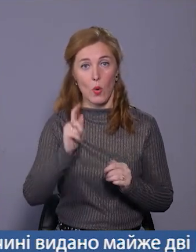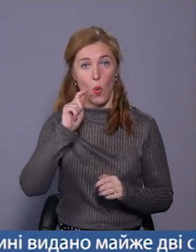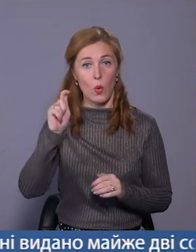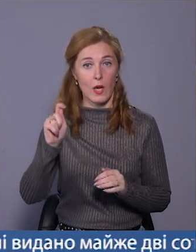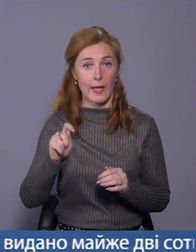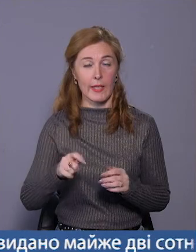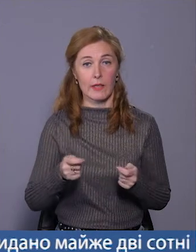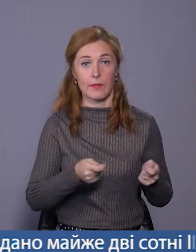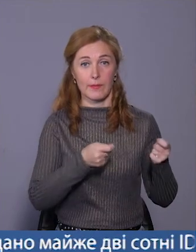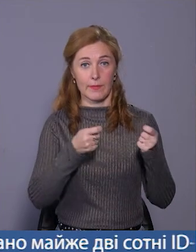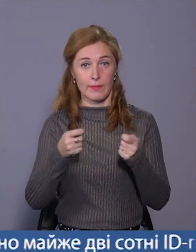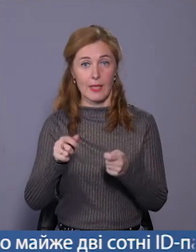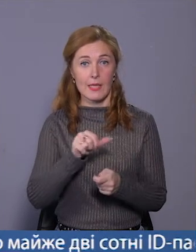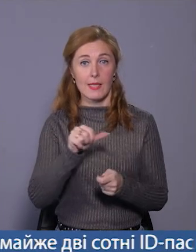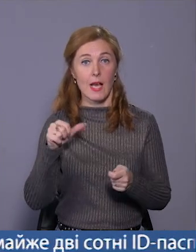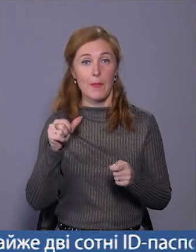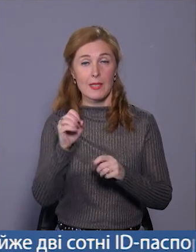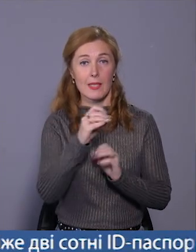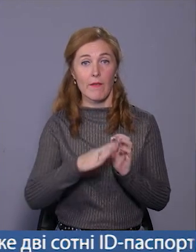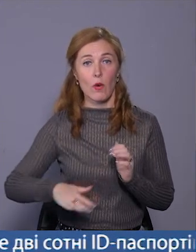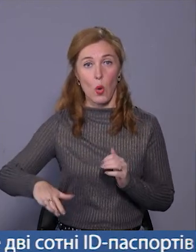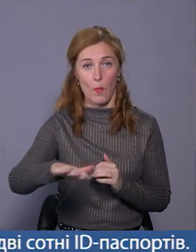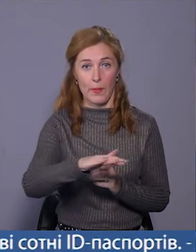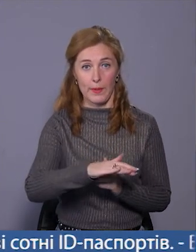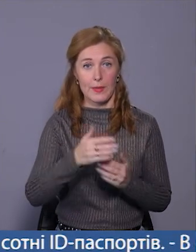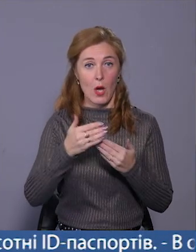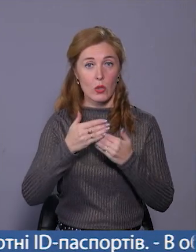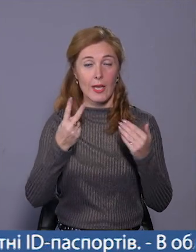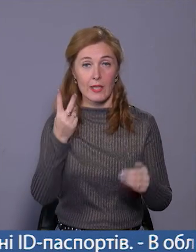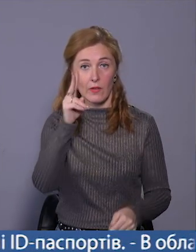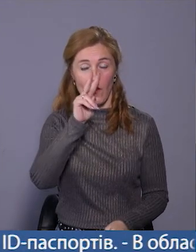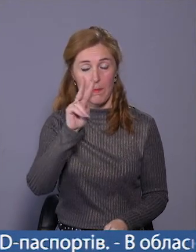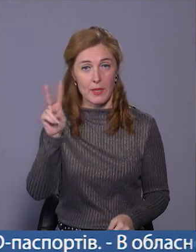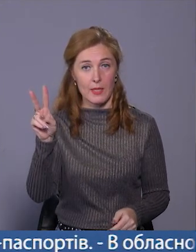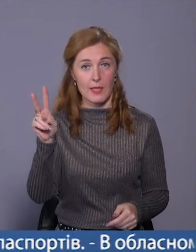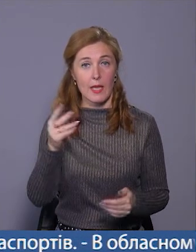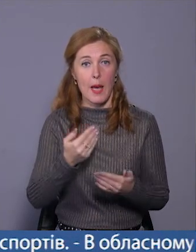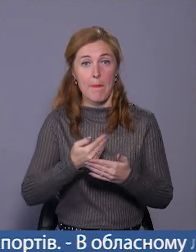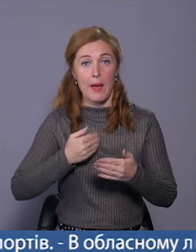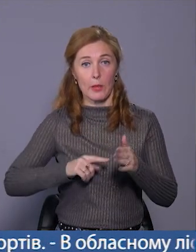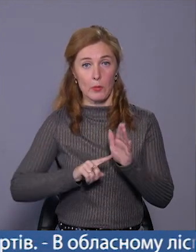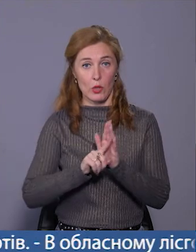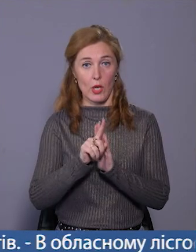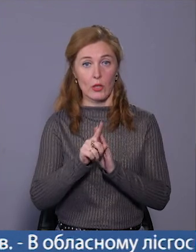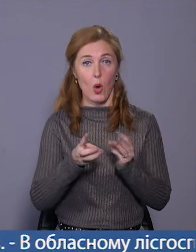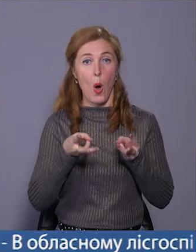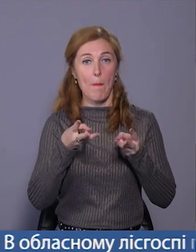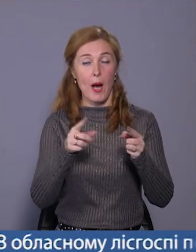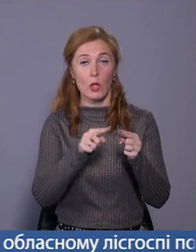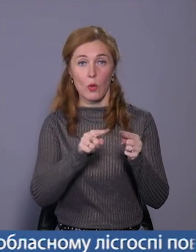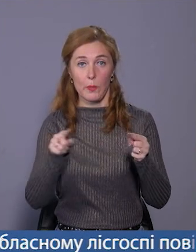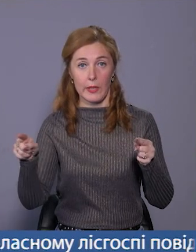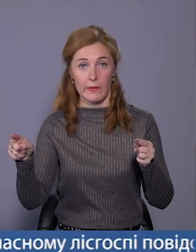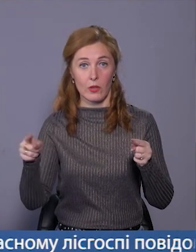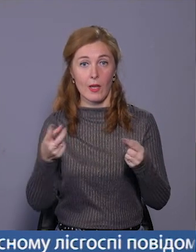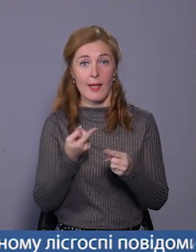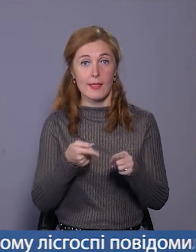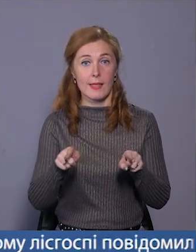імпортує газ саме з Європи. За останні 2 місяці, перед початком опалювального періоду, це така тенденція, в принципі,